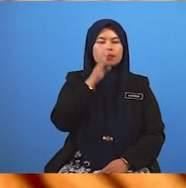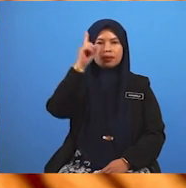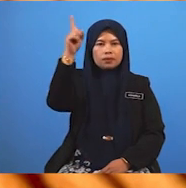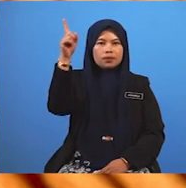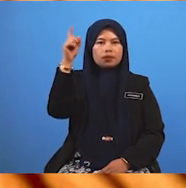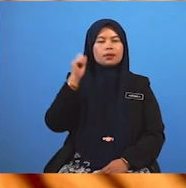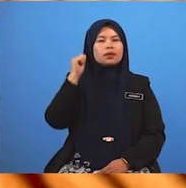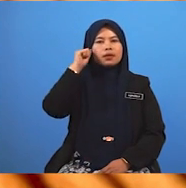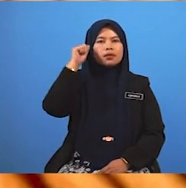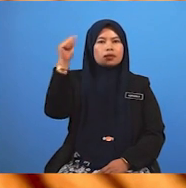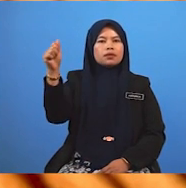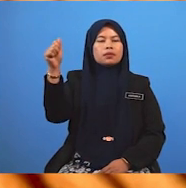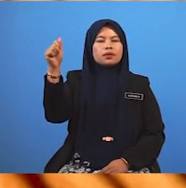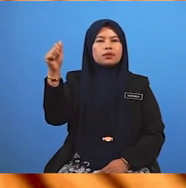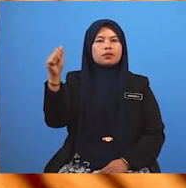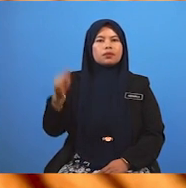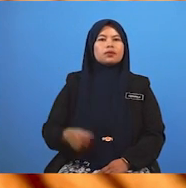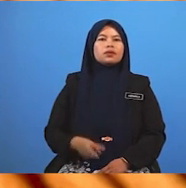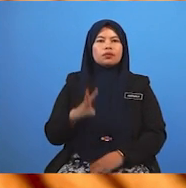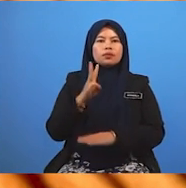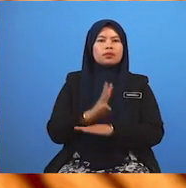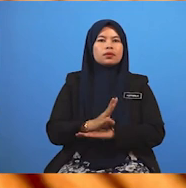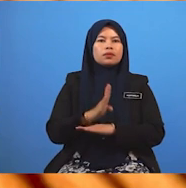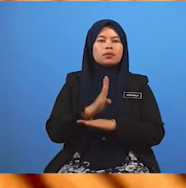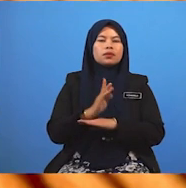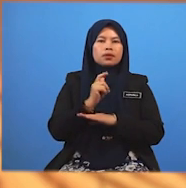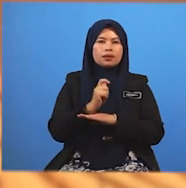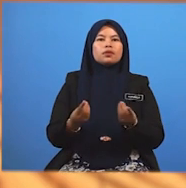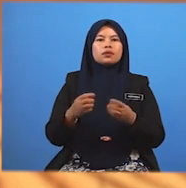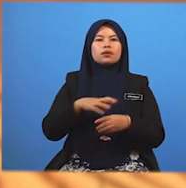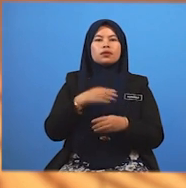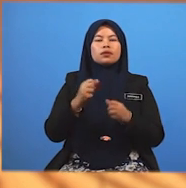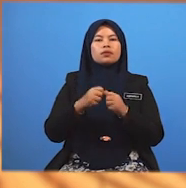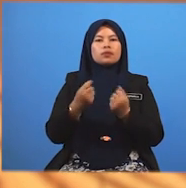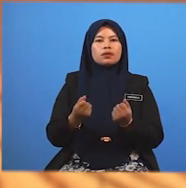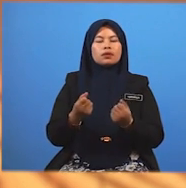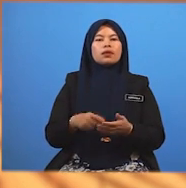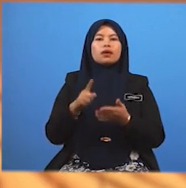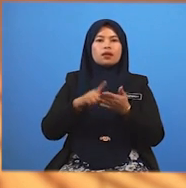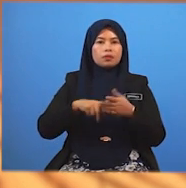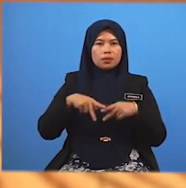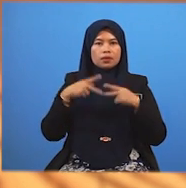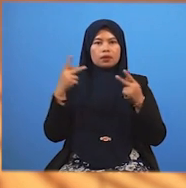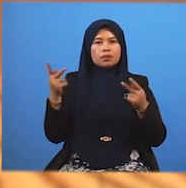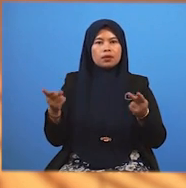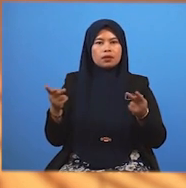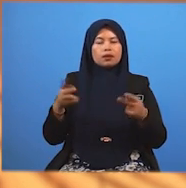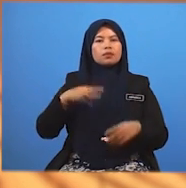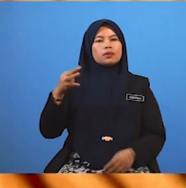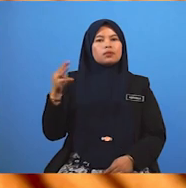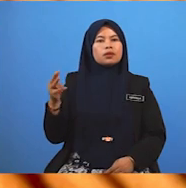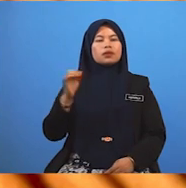Bismillahirrahmanirrahim. Assalamualaikum warahmatullahi wabarakatuh. Apa kabar murid-murid? Saya guru